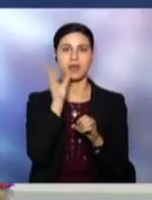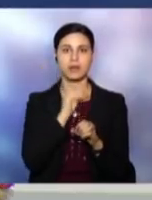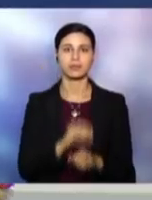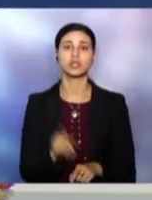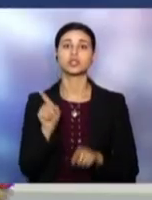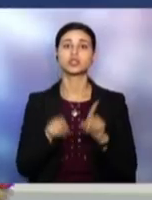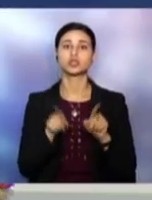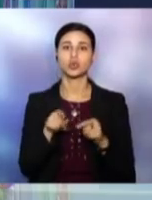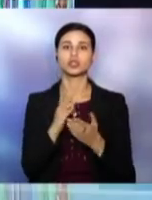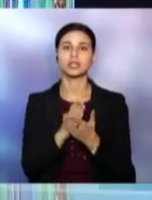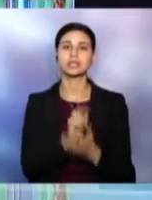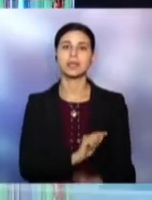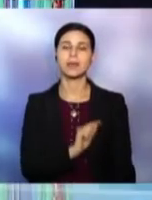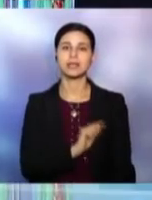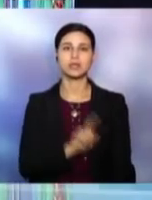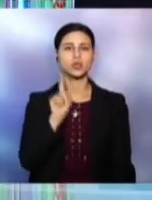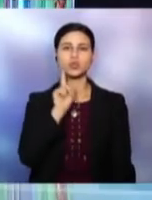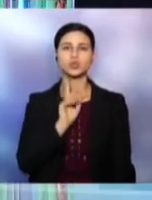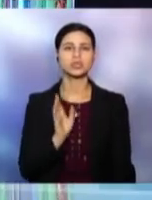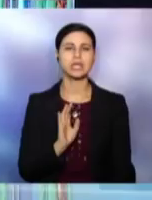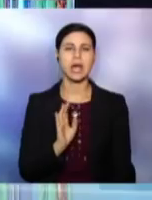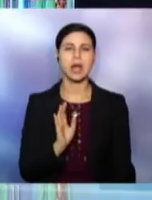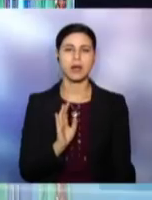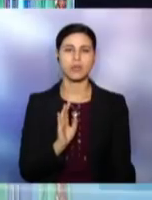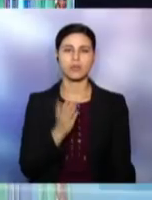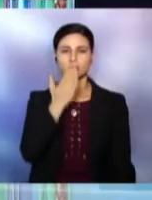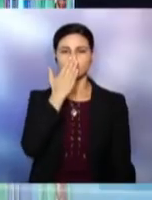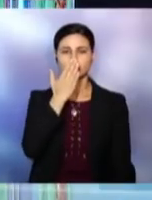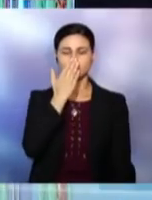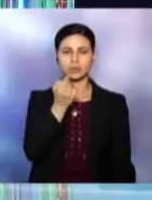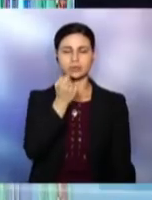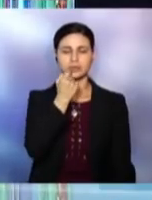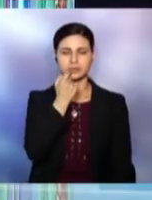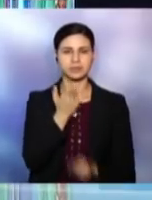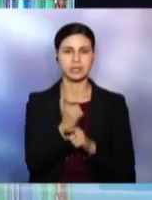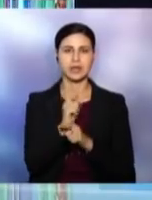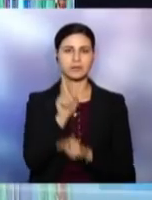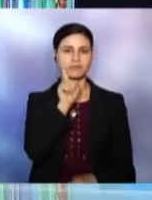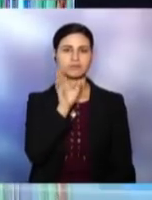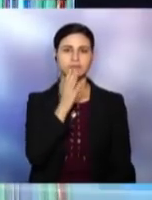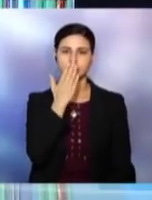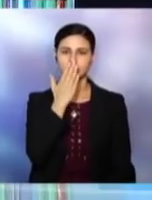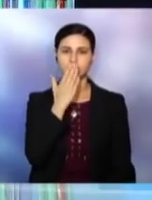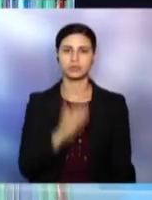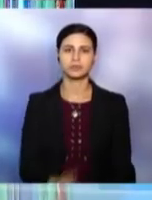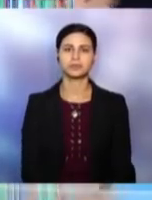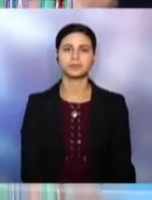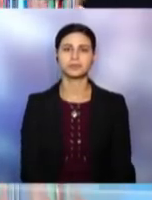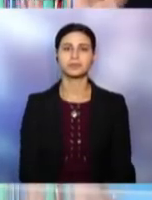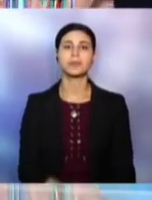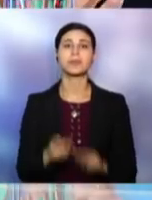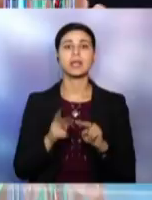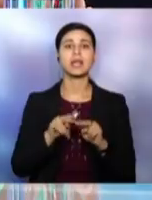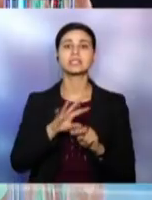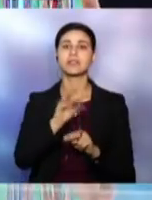ამას მოყვება ხოლმე დამახასიათებელი უსიამოვნო სუნი, ანუ ჰალითოზი პირის ღრუდან. ეს ყველაფერი